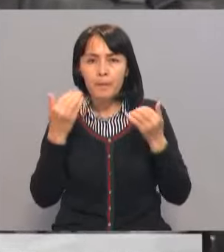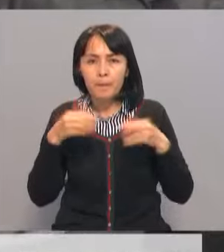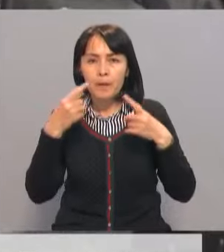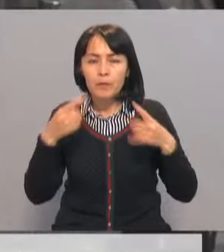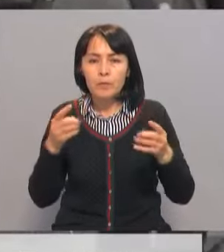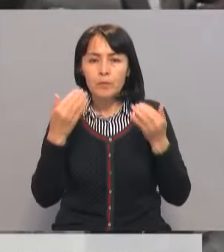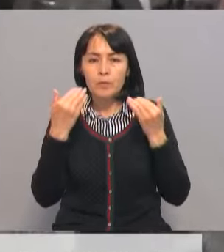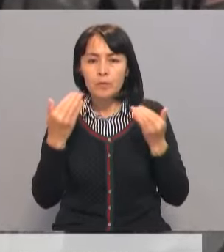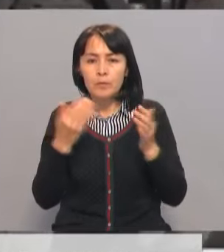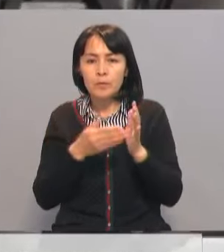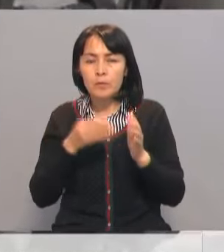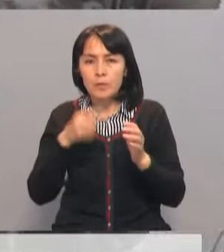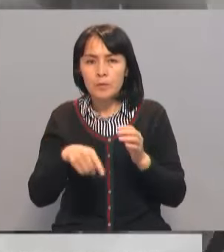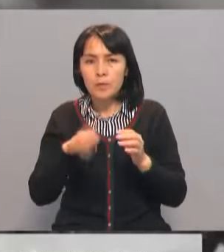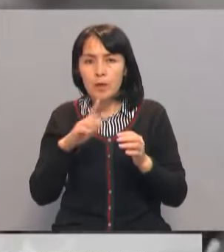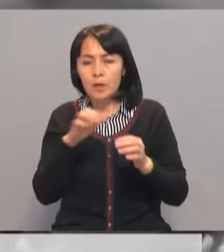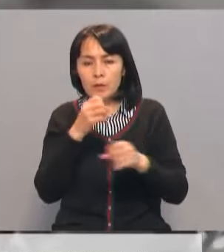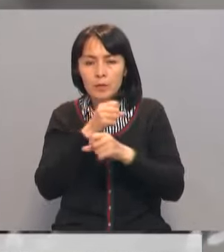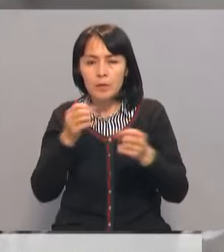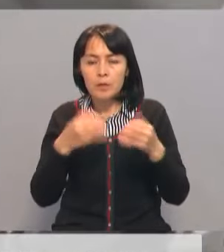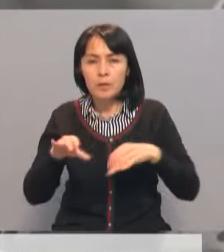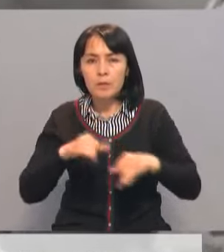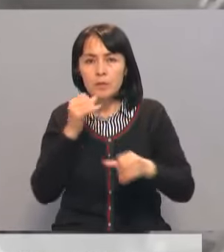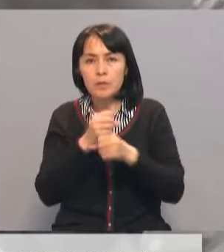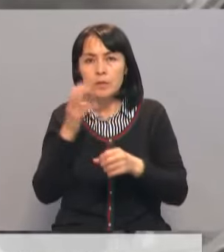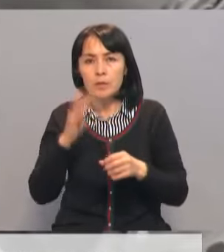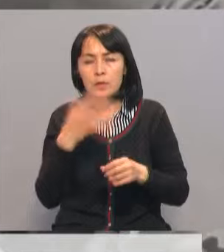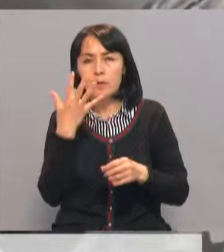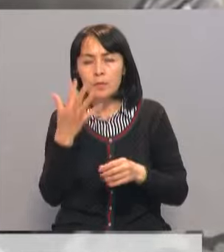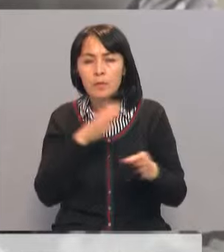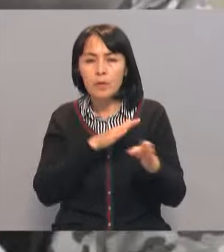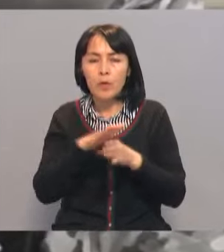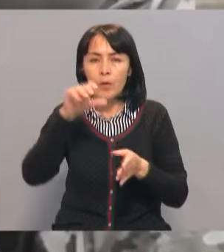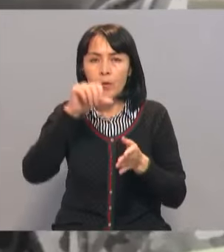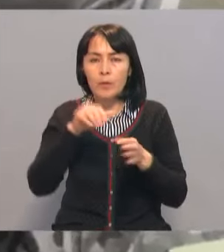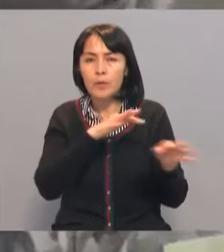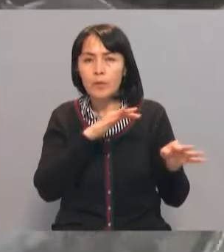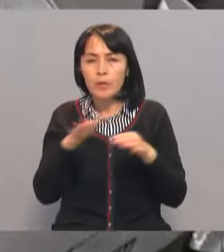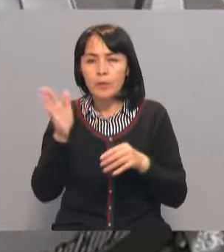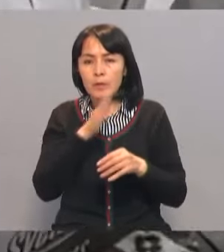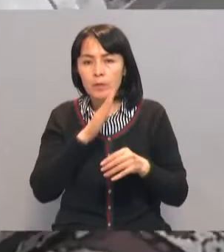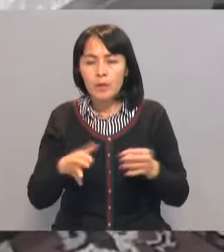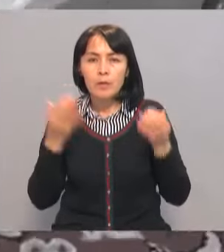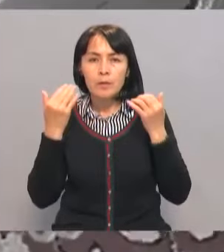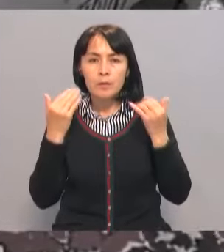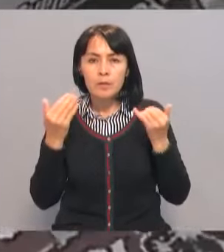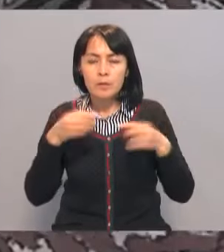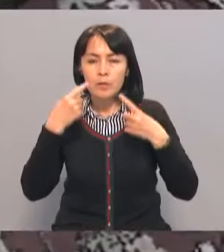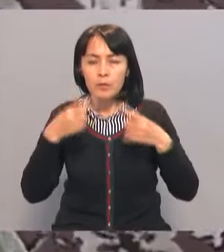или «Публичные призывы к совершению акта терроризма» и 405 «Организация участия в деятельности запрещенного